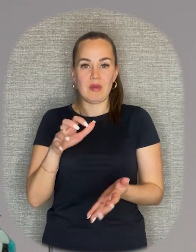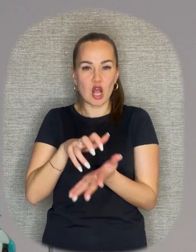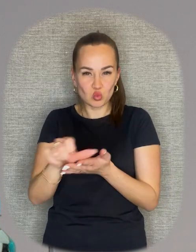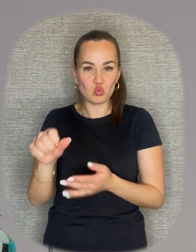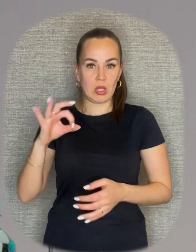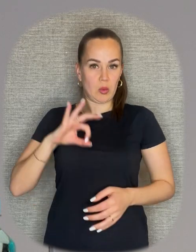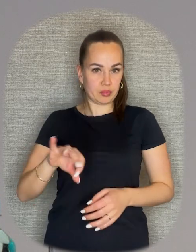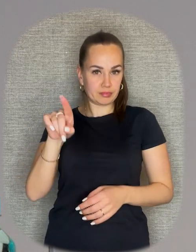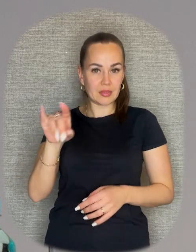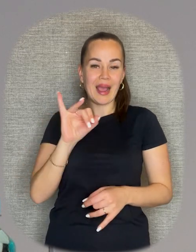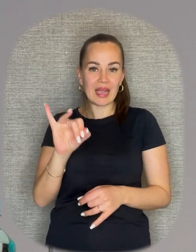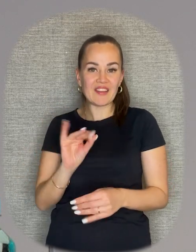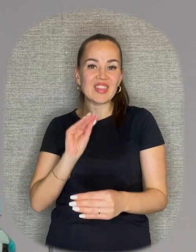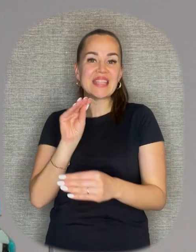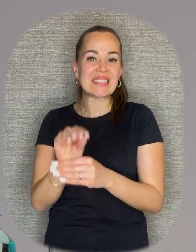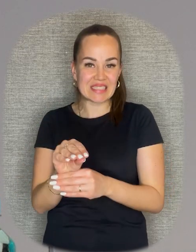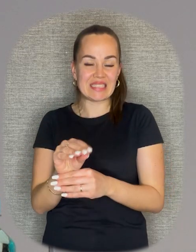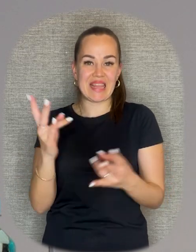воспользоваться разрушениями